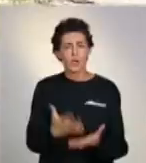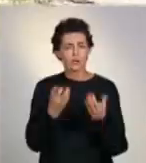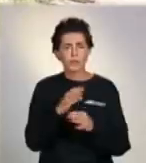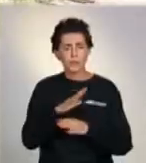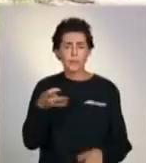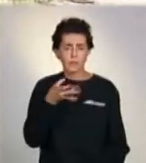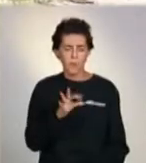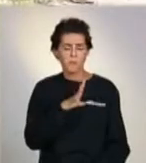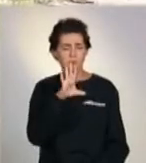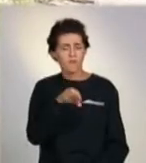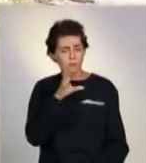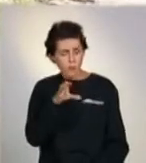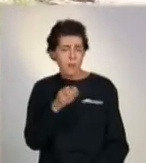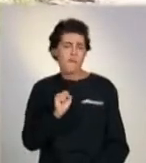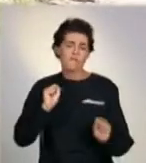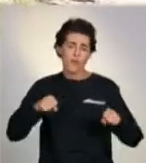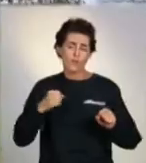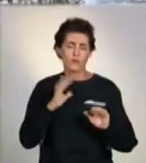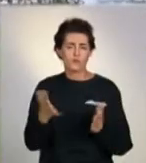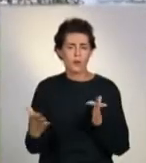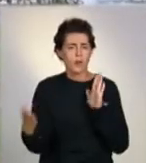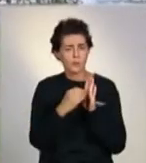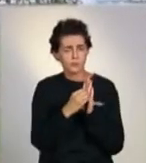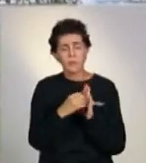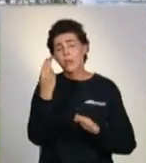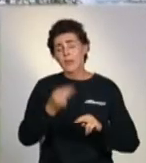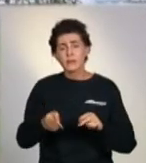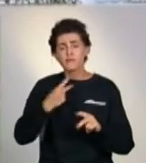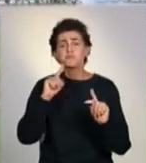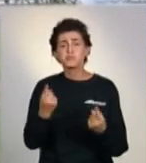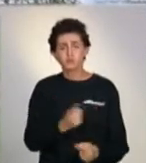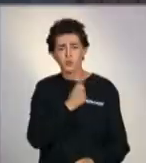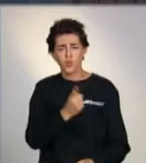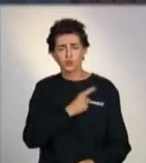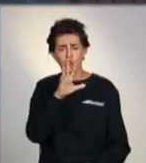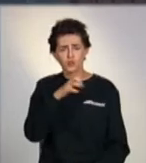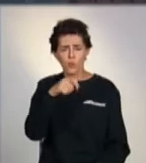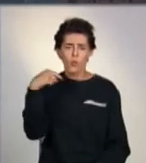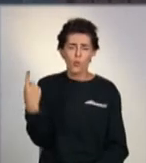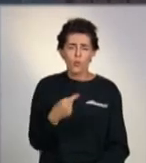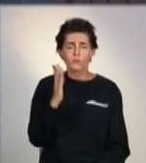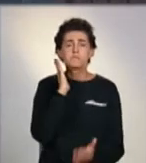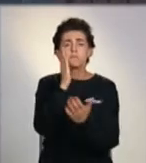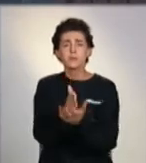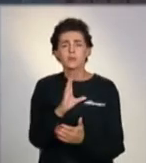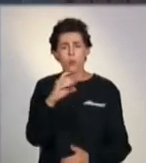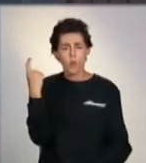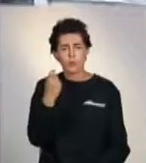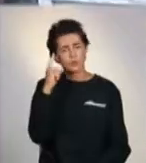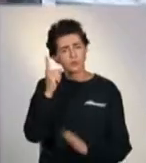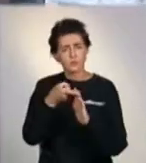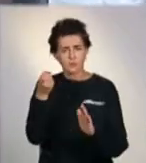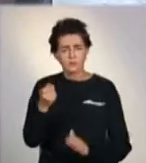Ні, гавкала. Може дуже сильно укусити. Чому сторожовий пес гуляє вулицею, прямуємо дізнатись у